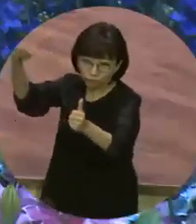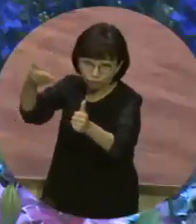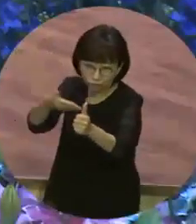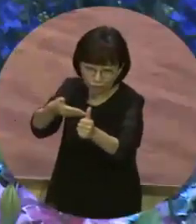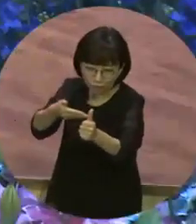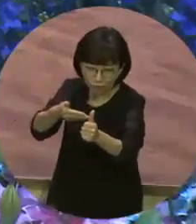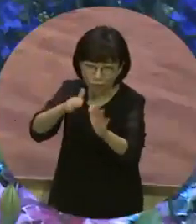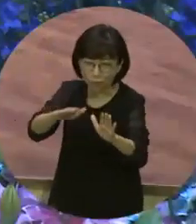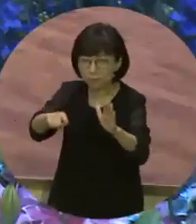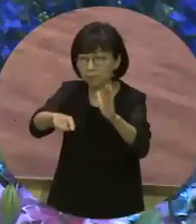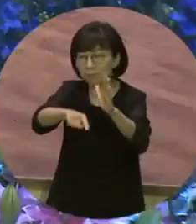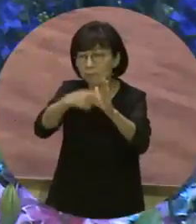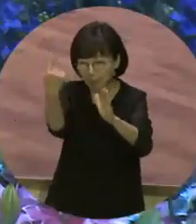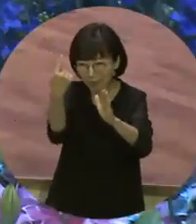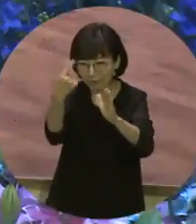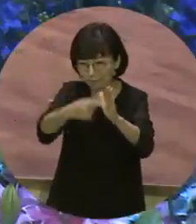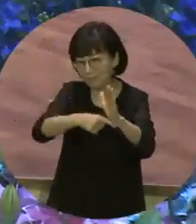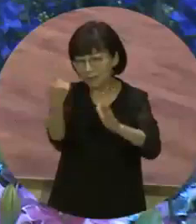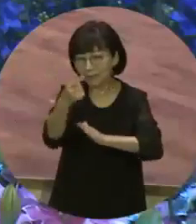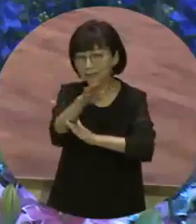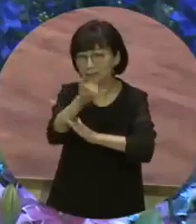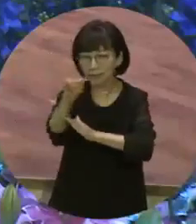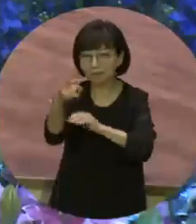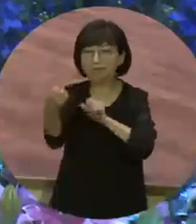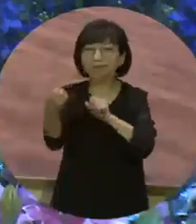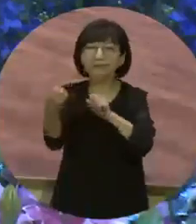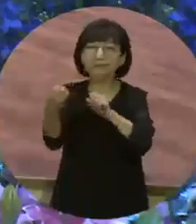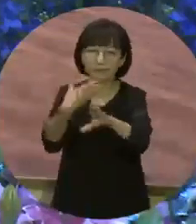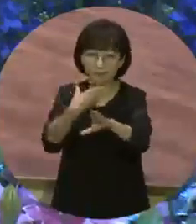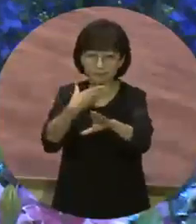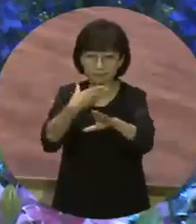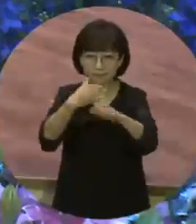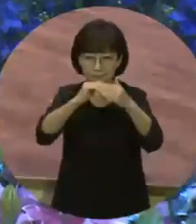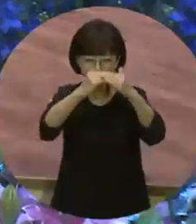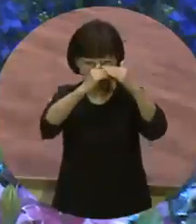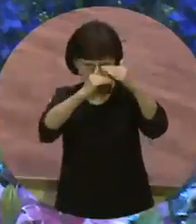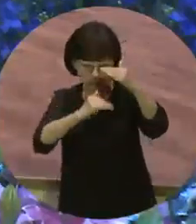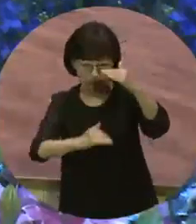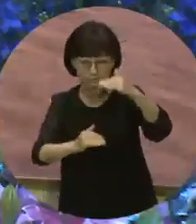100배 응답을 받은 내용이 나와요. 100배.